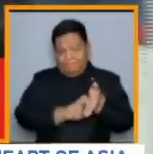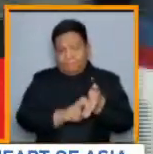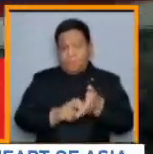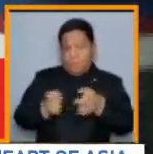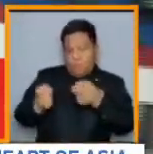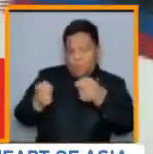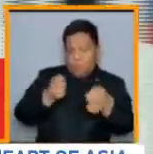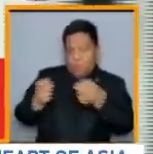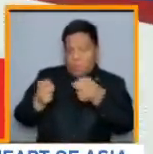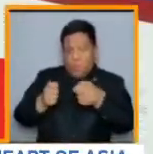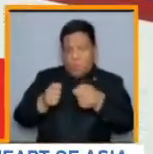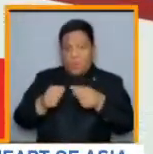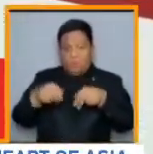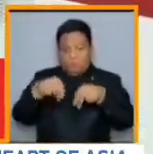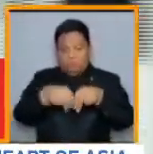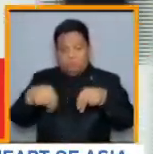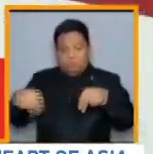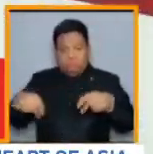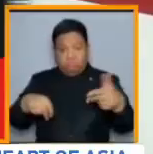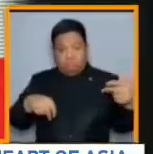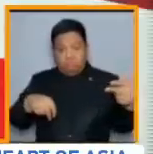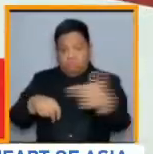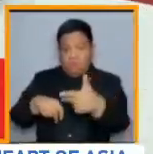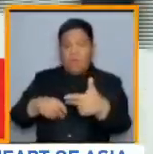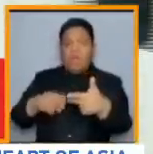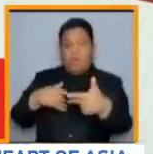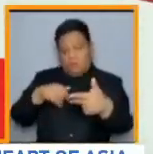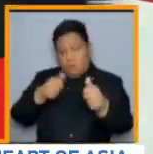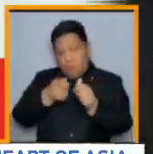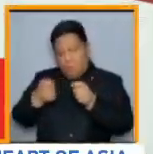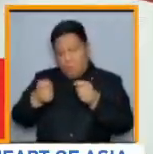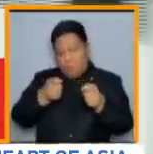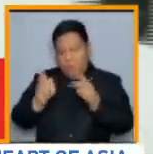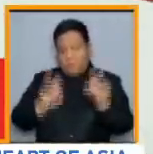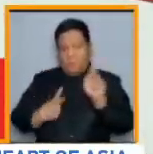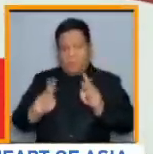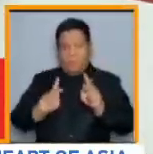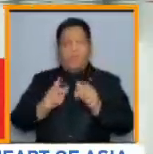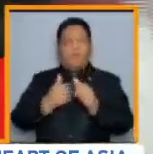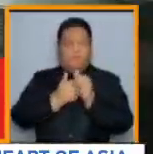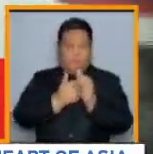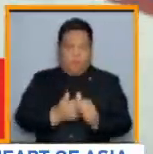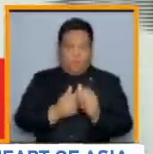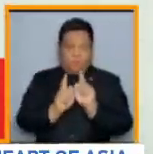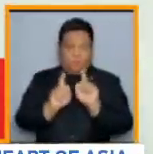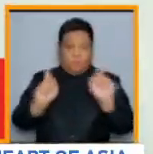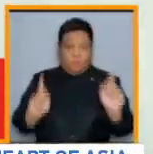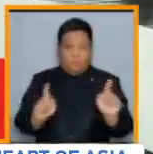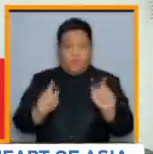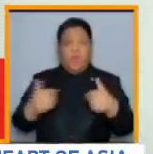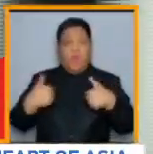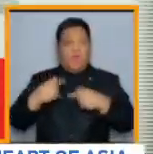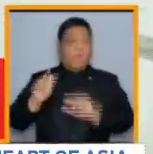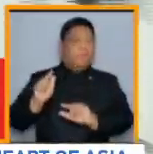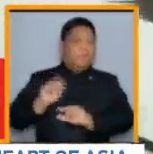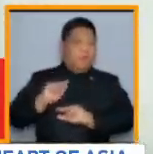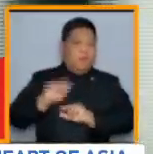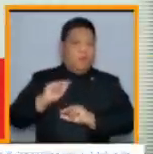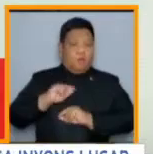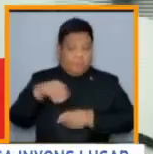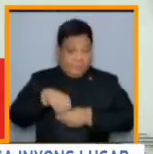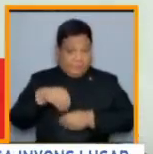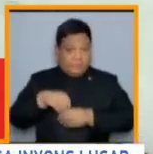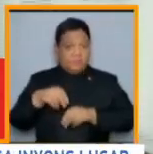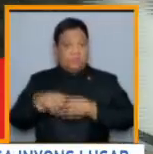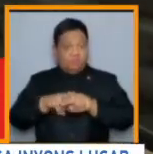ng estasyon para masunod yung physical distancing. May mga platform at train marshal din na nagpapaalala na sundin yung